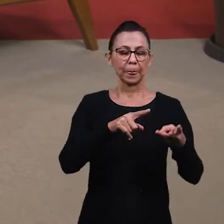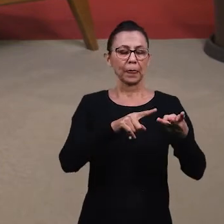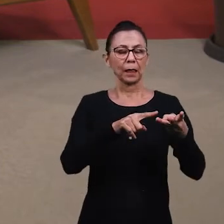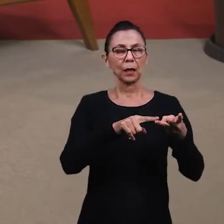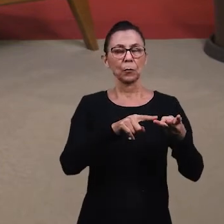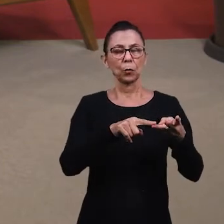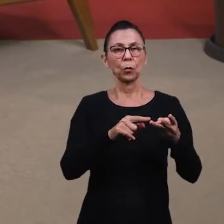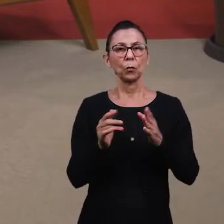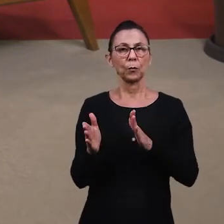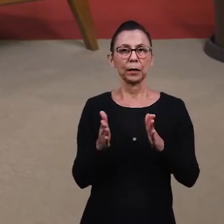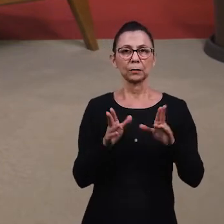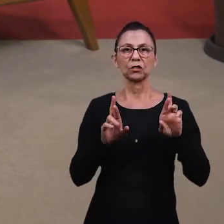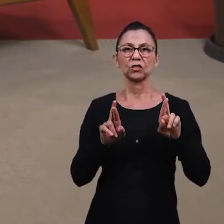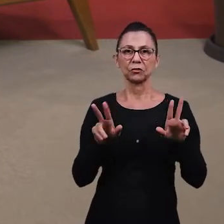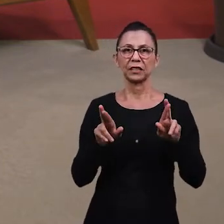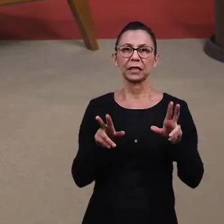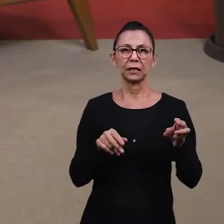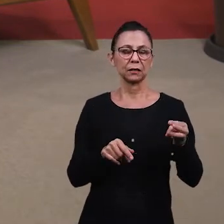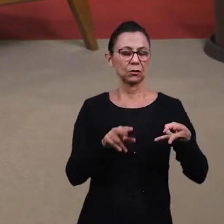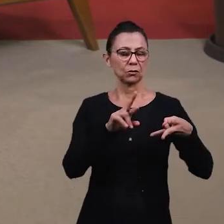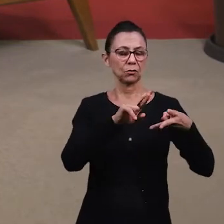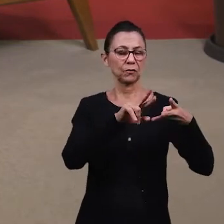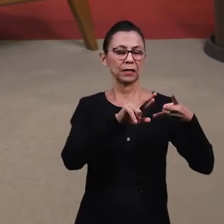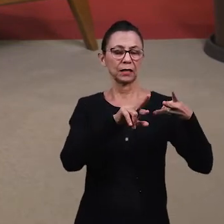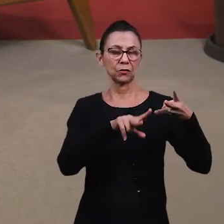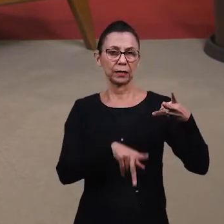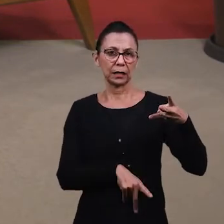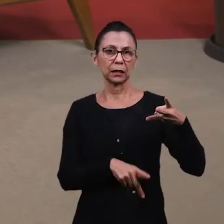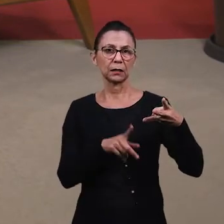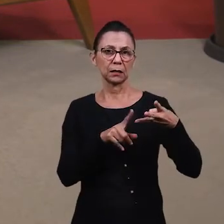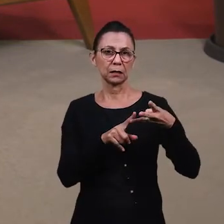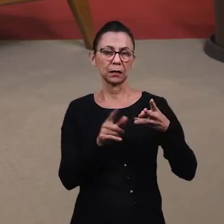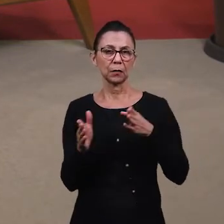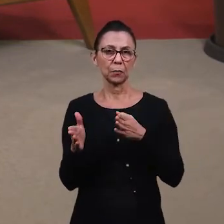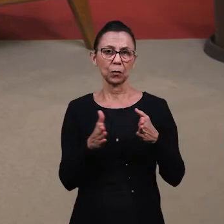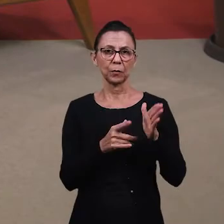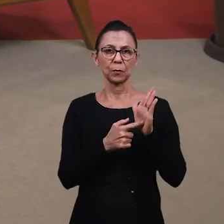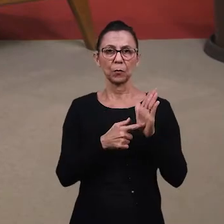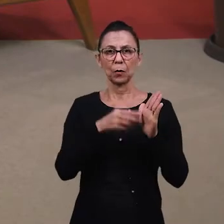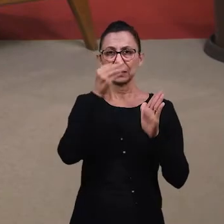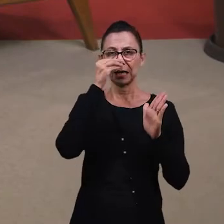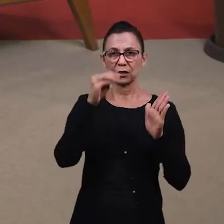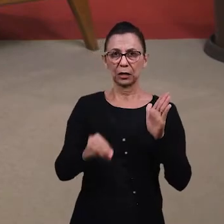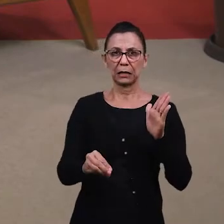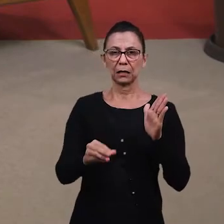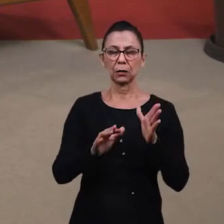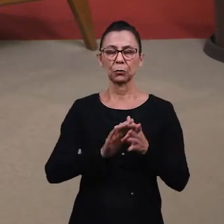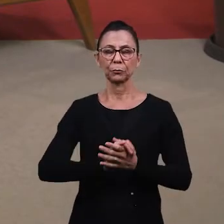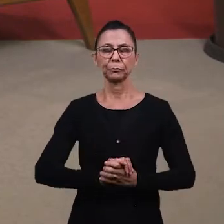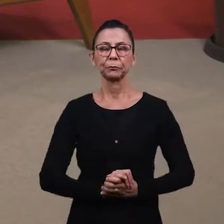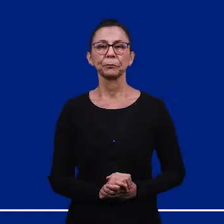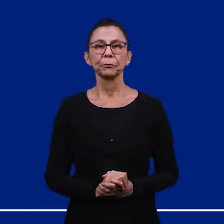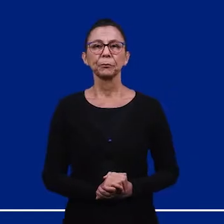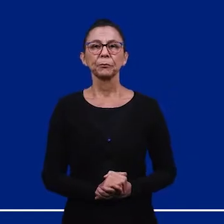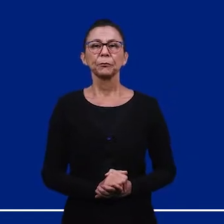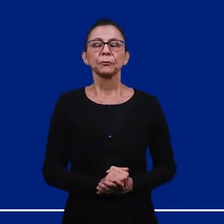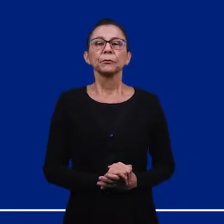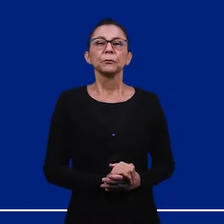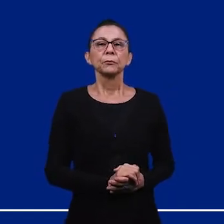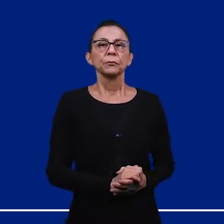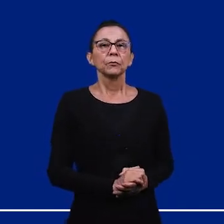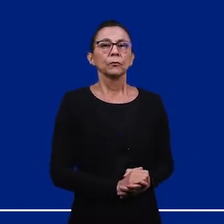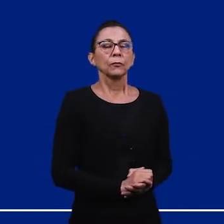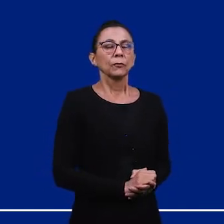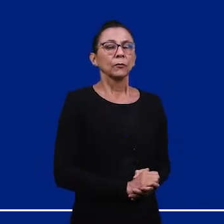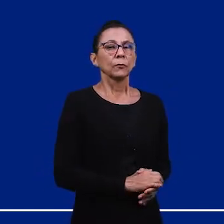situation. Regardez que ici, nous parlons de moments différents, trois moments différents où il y a eu le rejet à l'invitation.